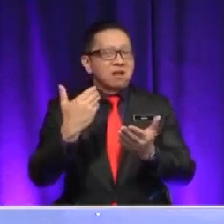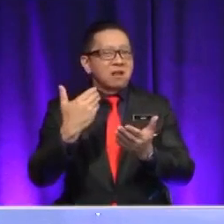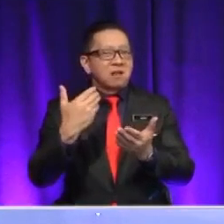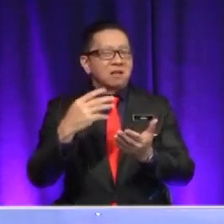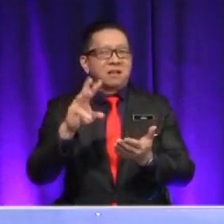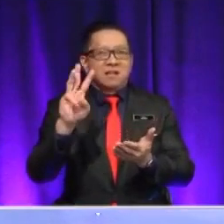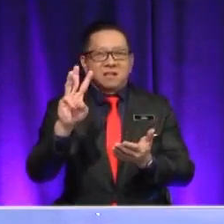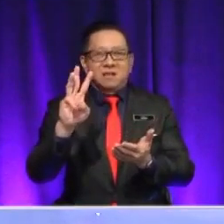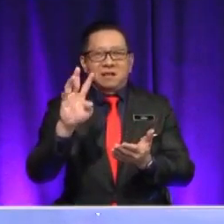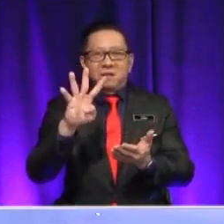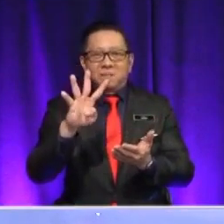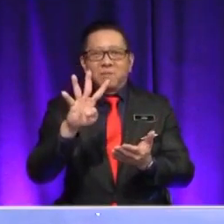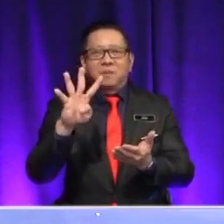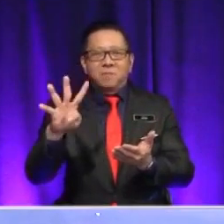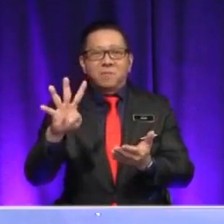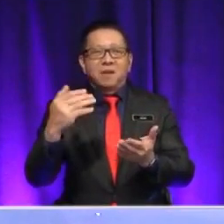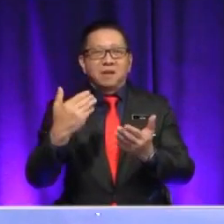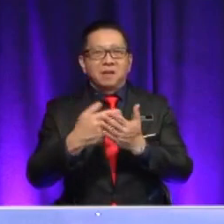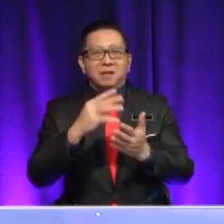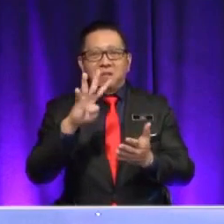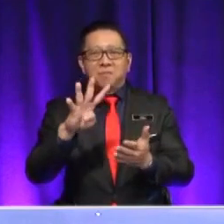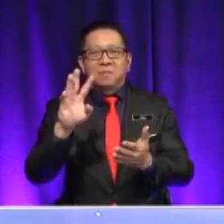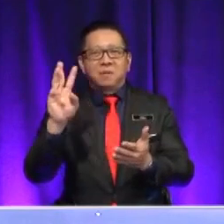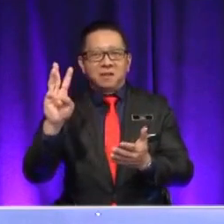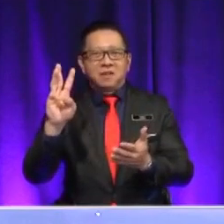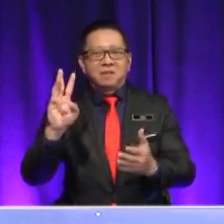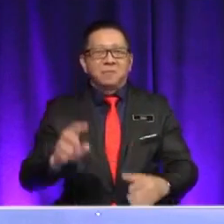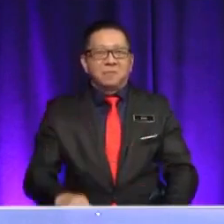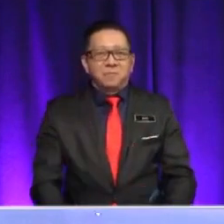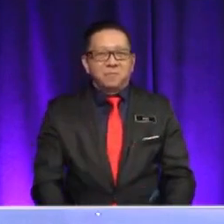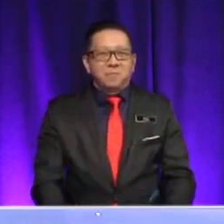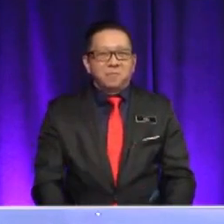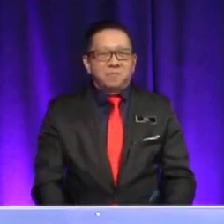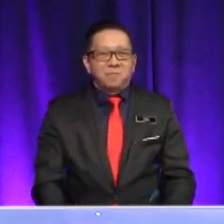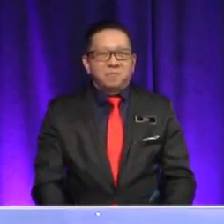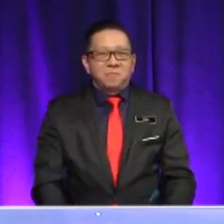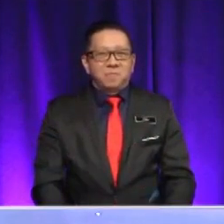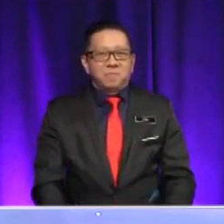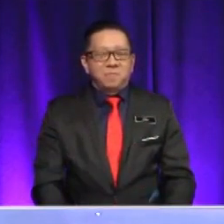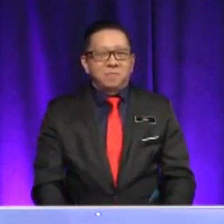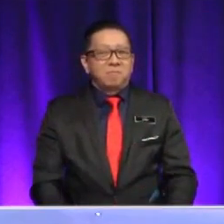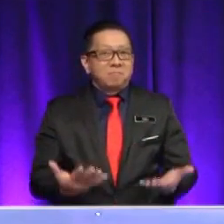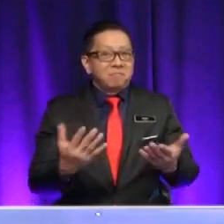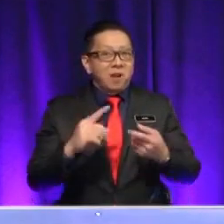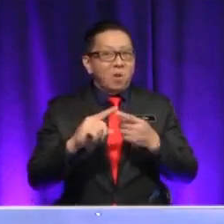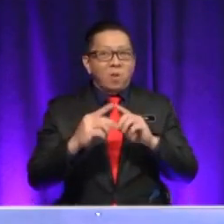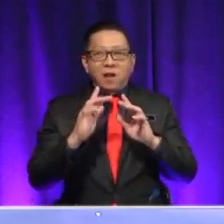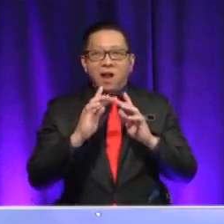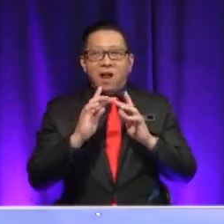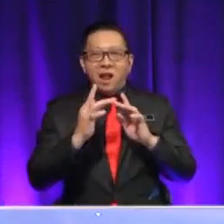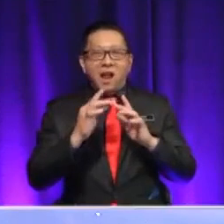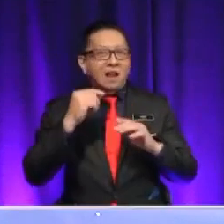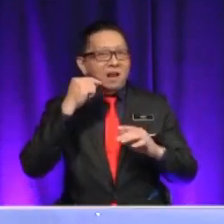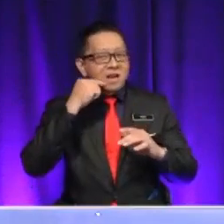saya, halaman 44 hingga 46, 62 pula. Okey, macam mana kawan-kawan saya dalam talian? Kita ada